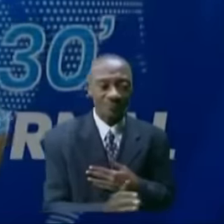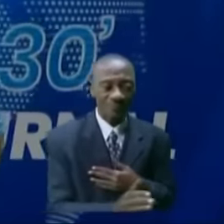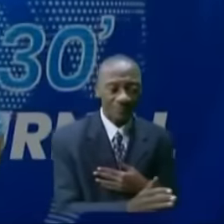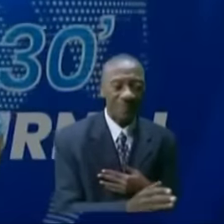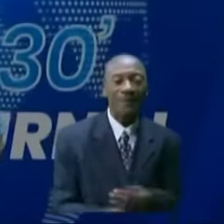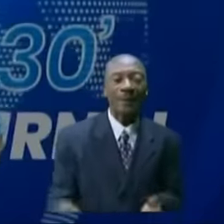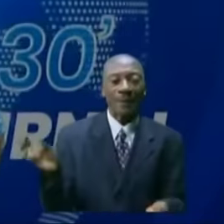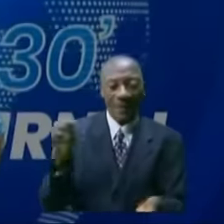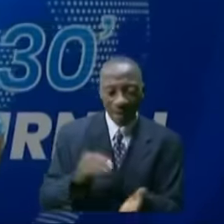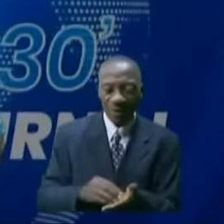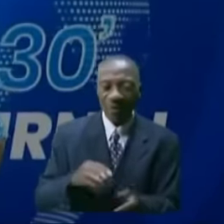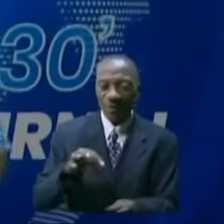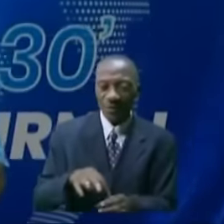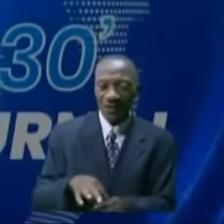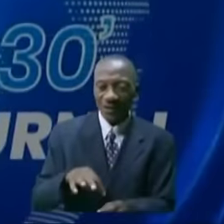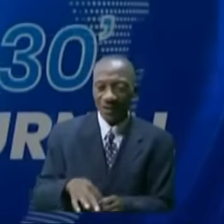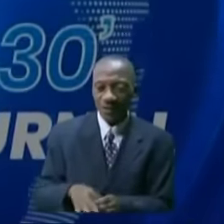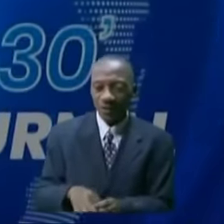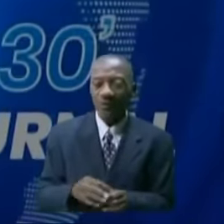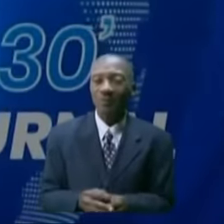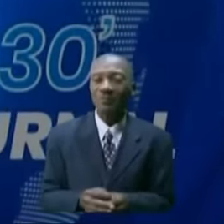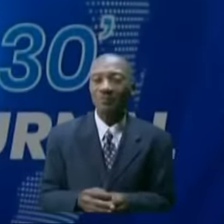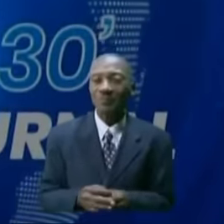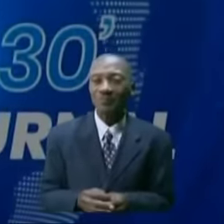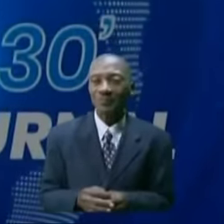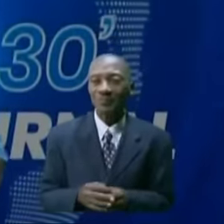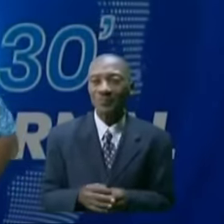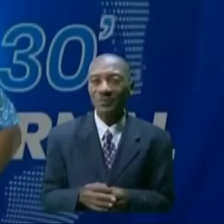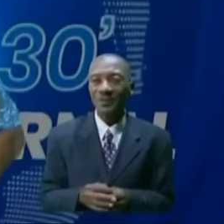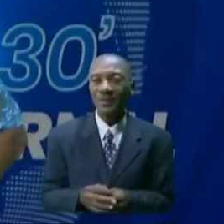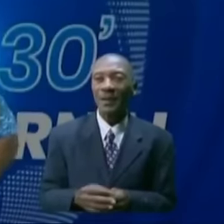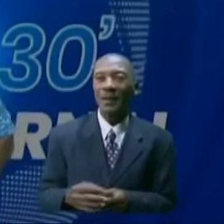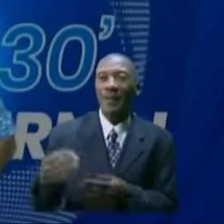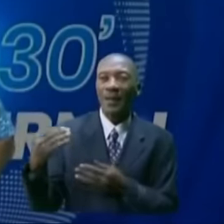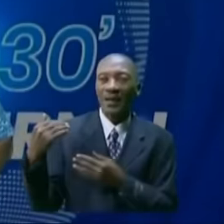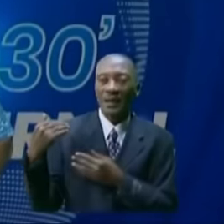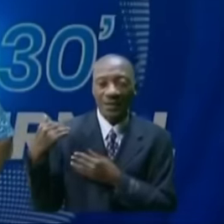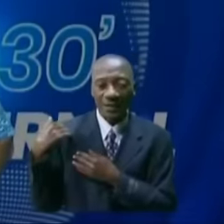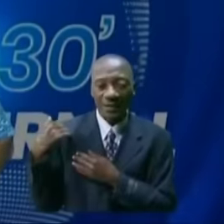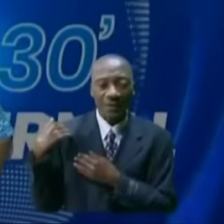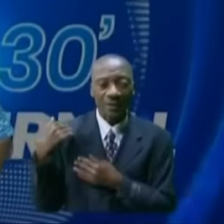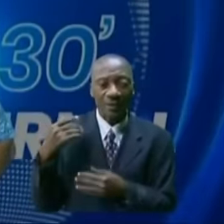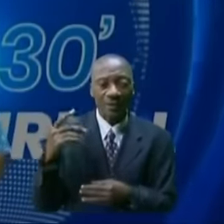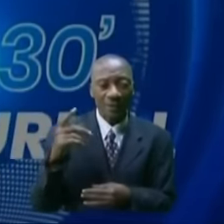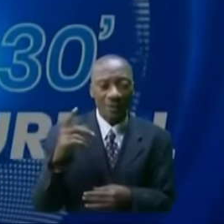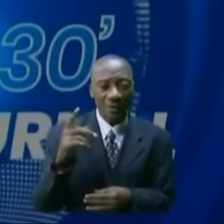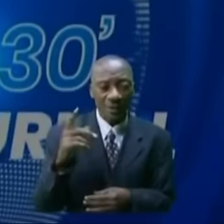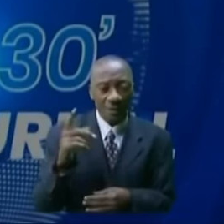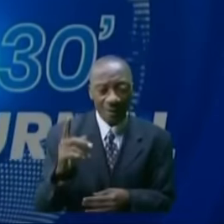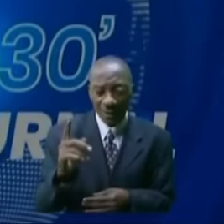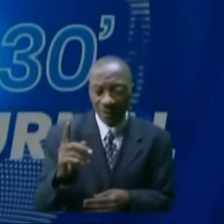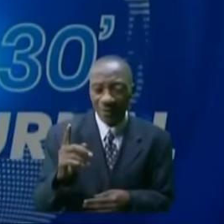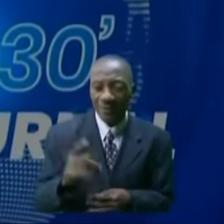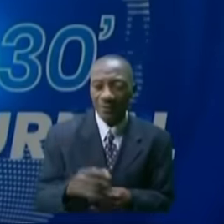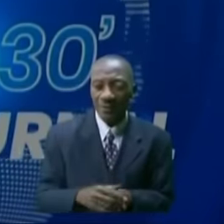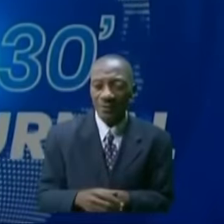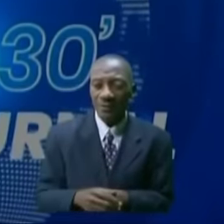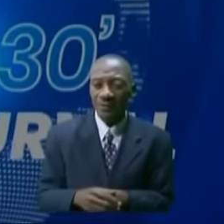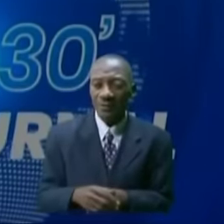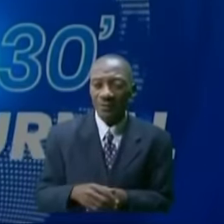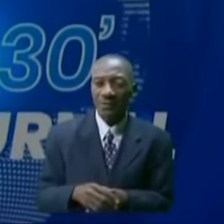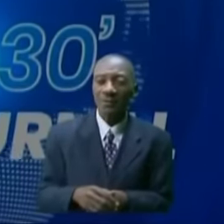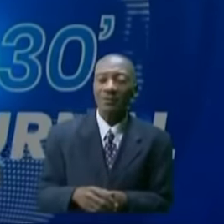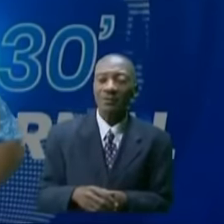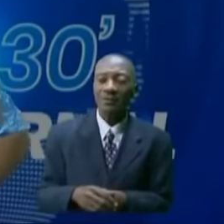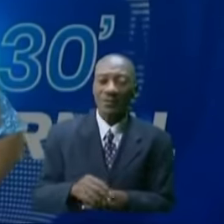même chapitre, le Conseil national de la jeunesse a procédé au déploiement de plusieurs observateurs à travers le pays.